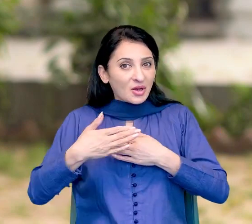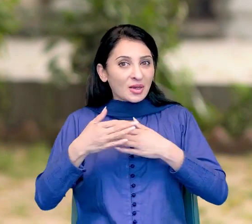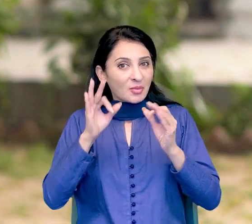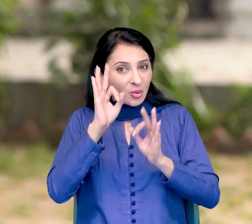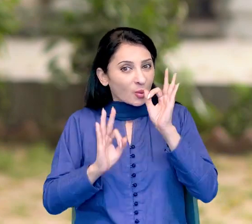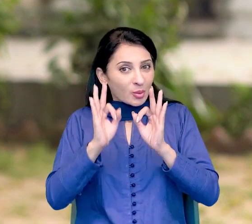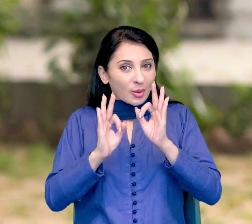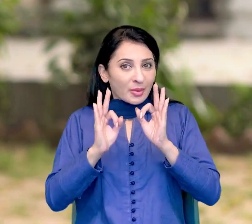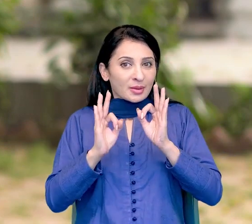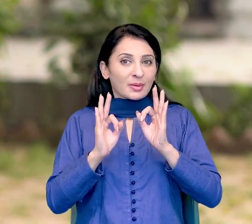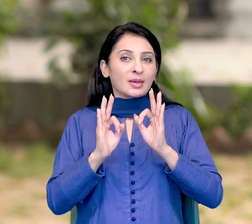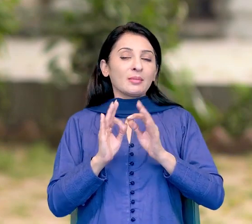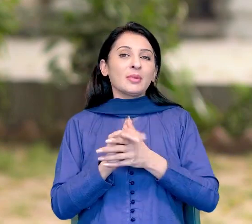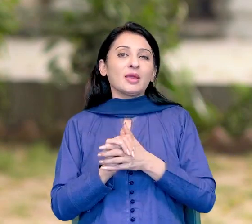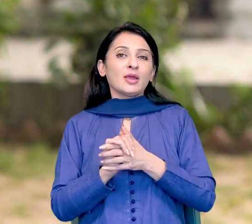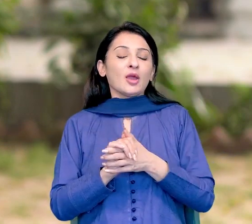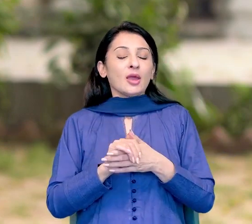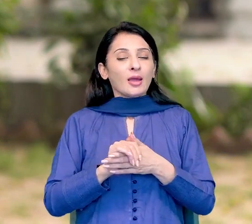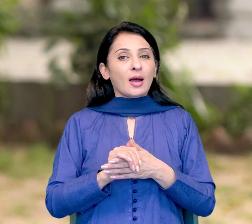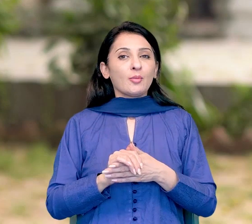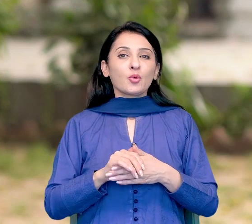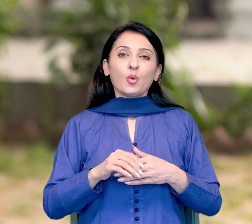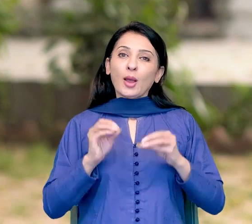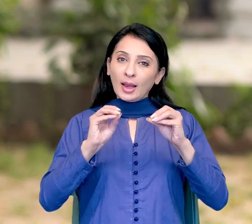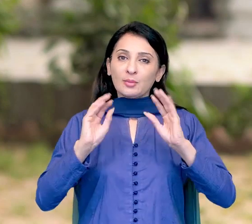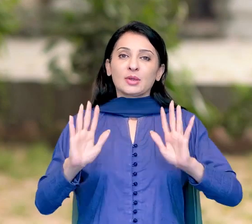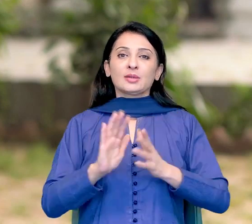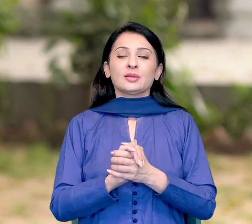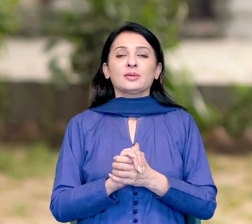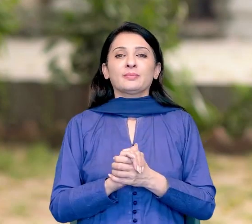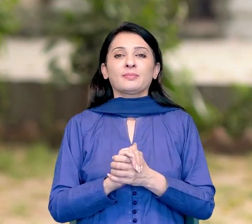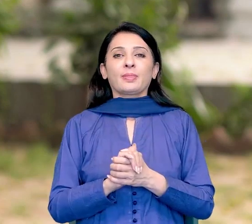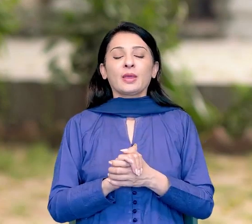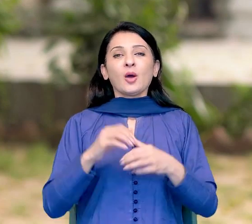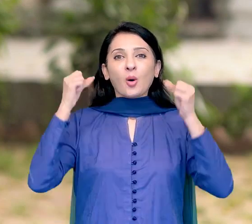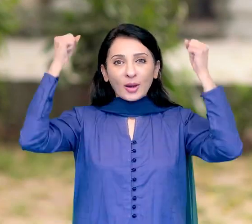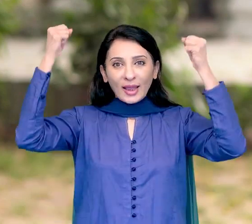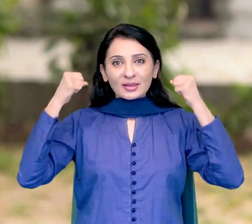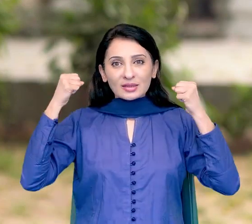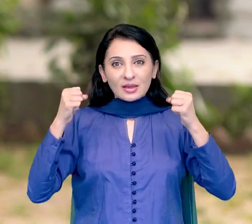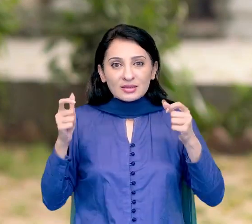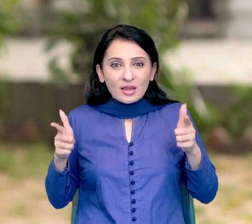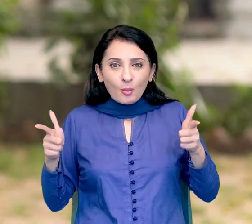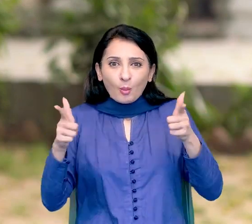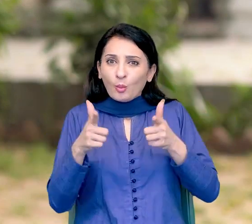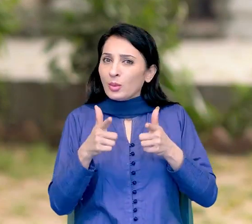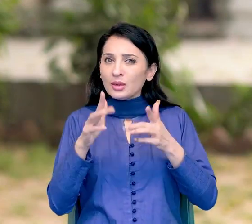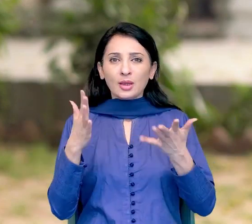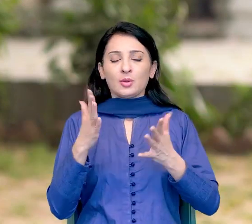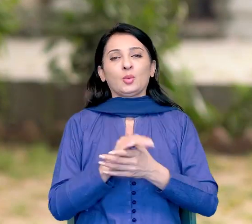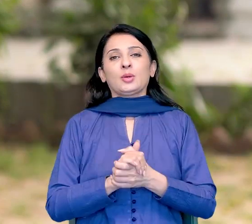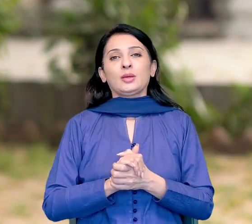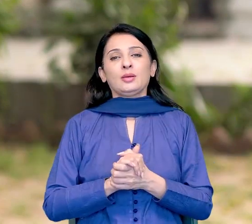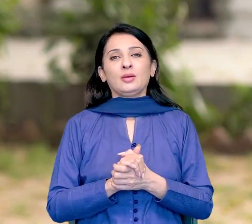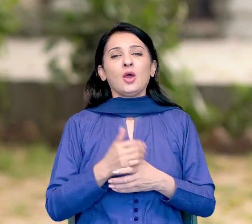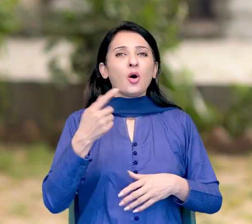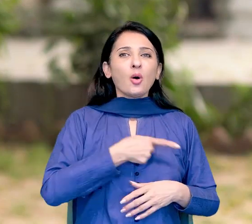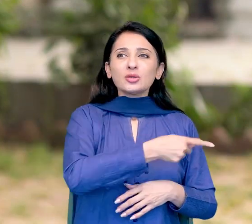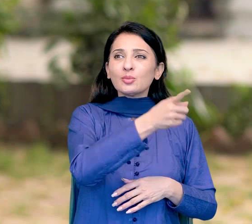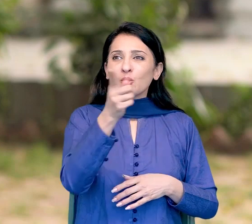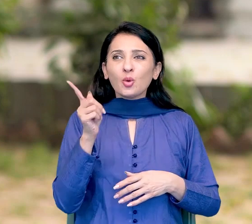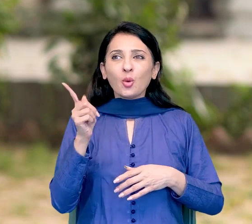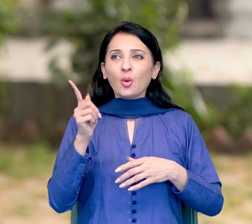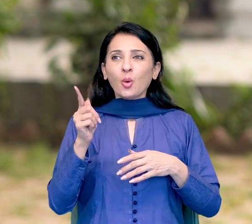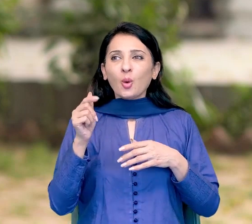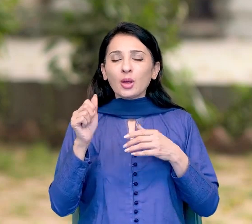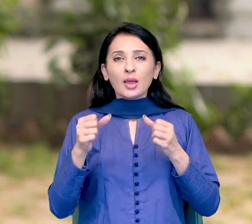کا وہاں رول ہے، لیکن ڈائریکٹلی ایکسرسائز سے ویٹ لوز نہیں ہوگا. اس لیے جب لوگ ایکسرسائز پروگرام شروع کرتے ہیں اور ان کا